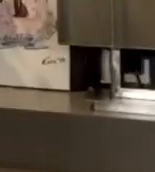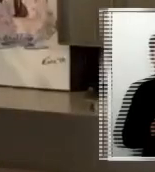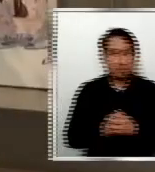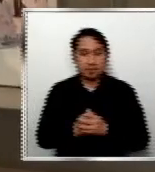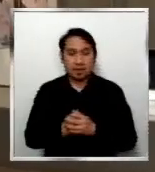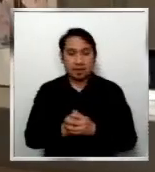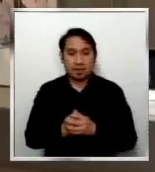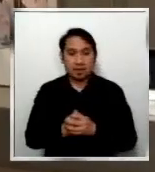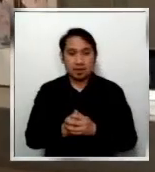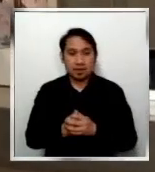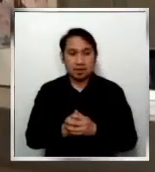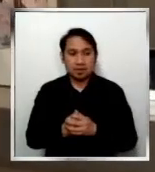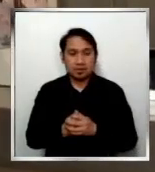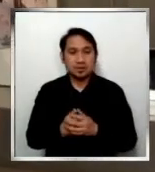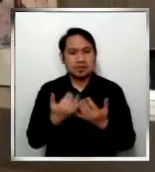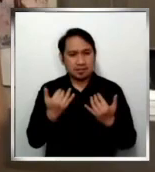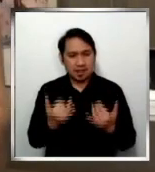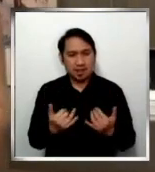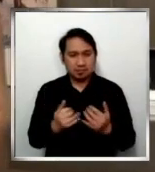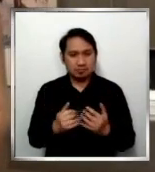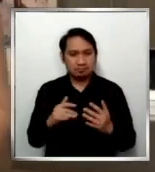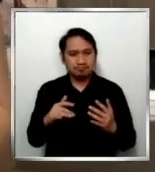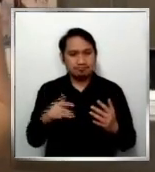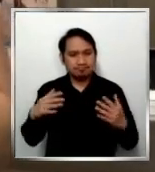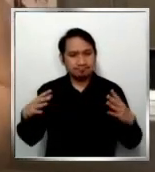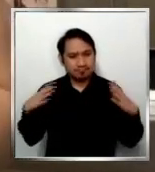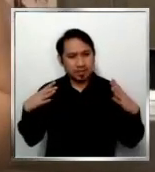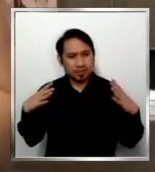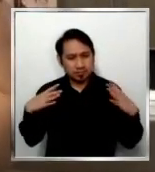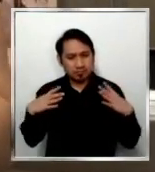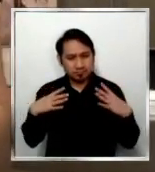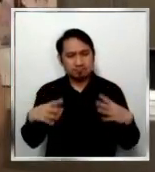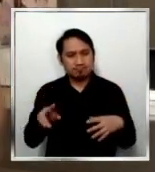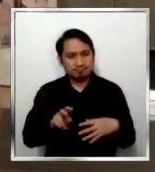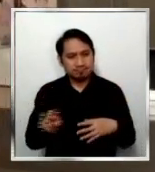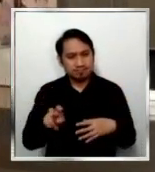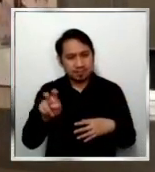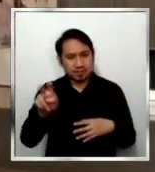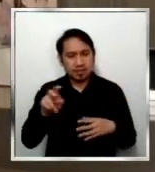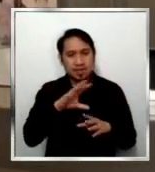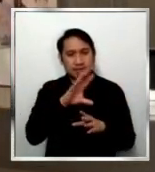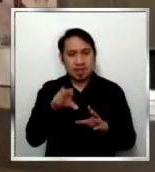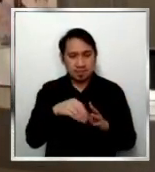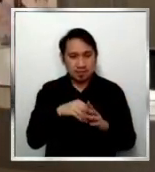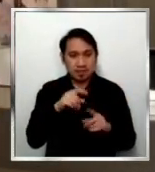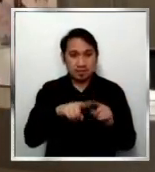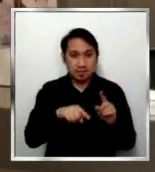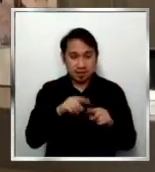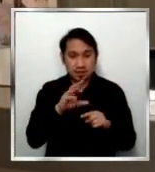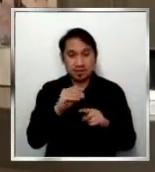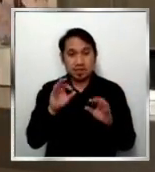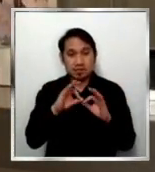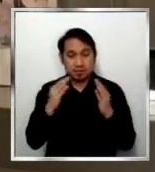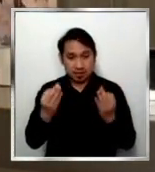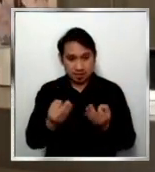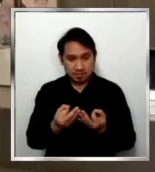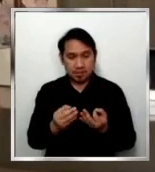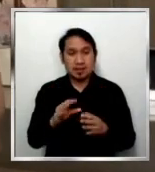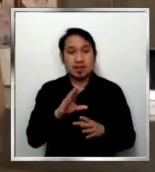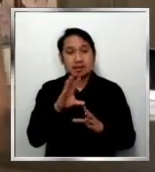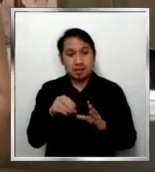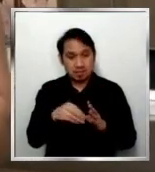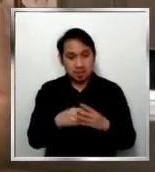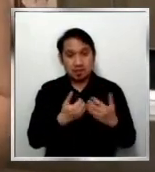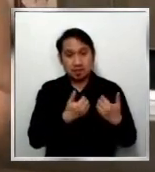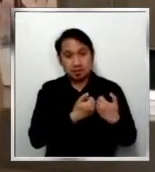Nakapag-quick out-of-town vacation si Gabbi Garcia kasama ang kanyang friends at family. Kasama niya din dyan ang boyfriend at bagong kapuso na